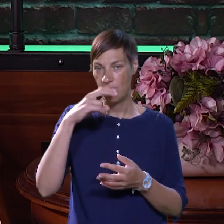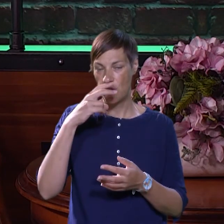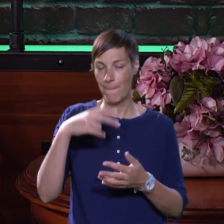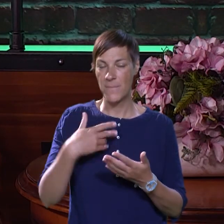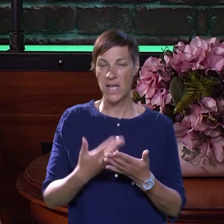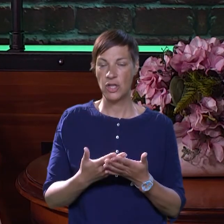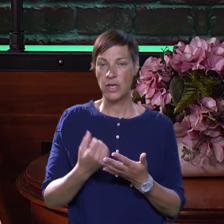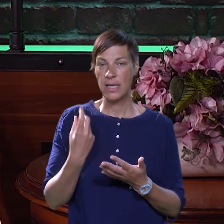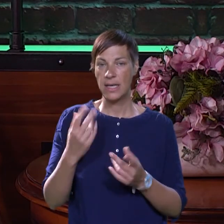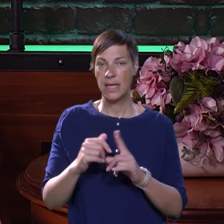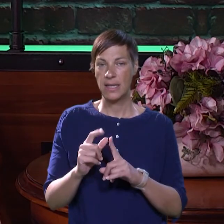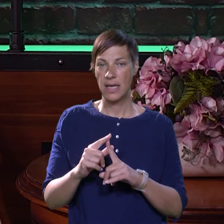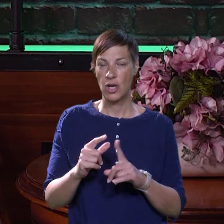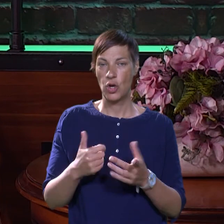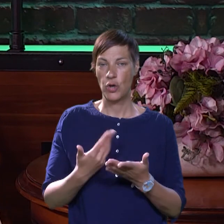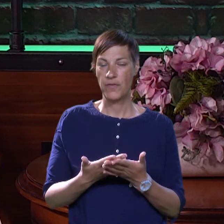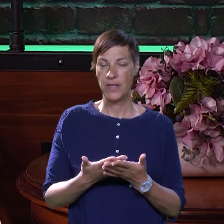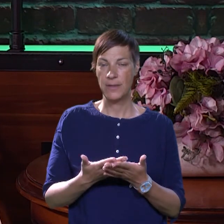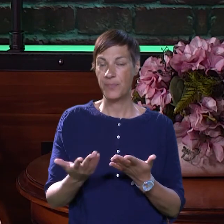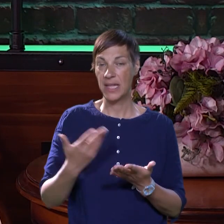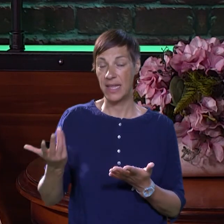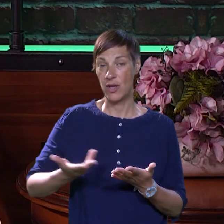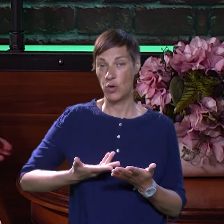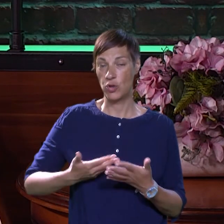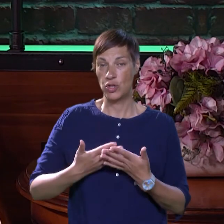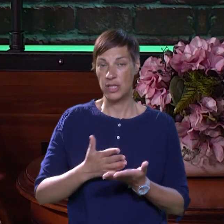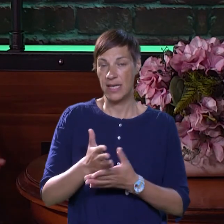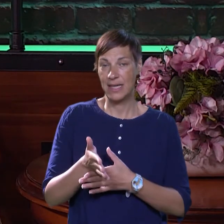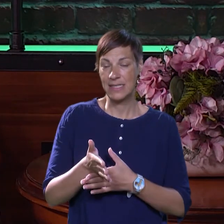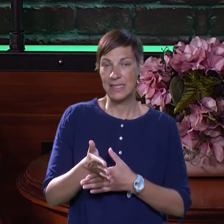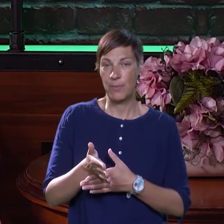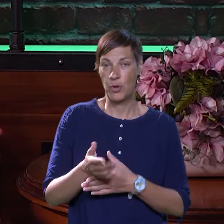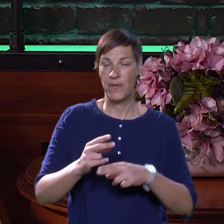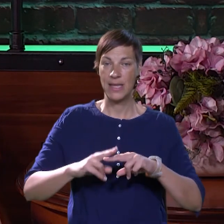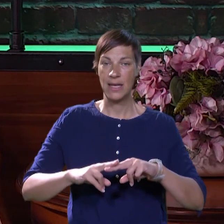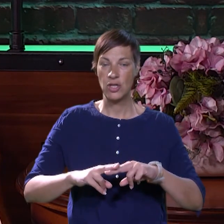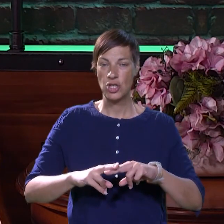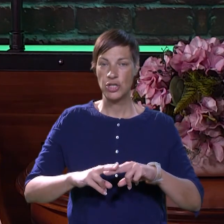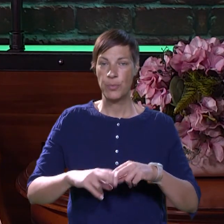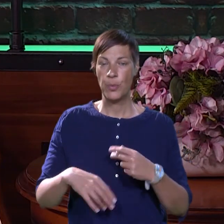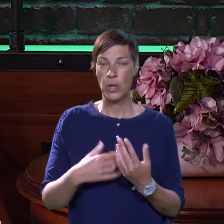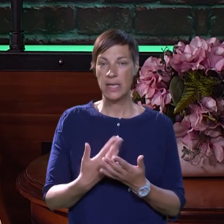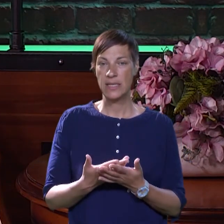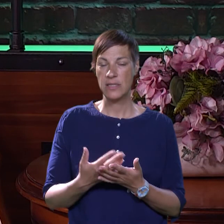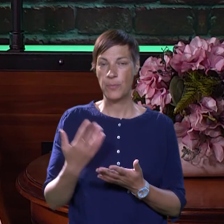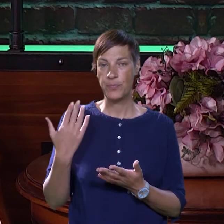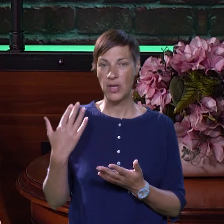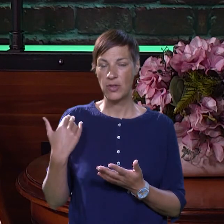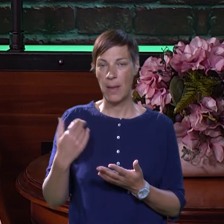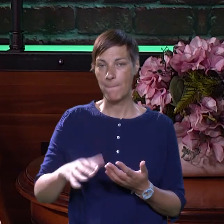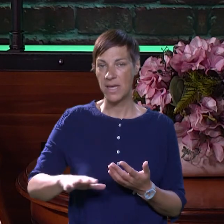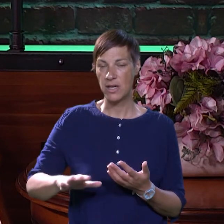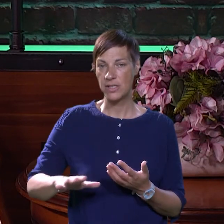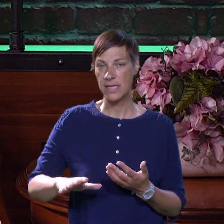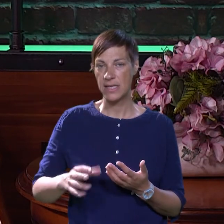informator. I to je u stvari kad je COVID, dakle kad neko dođe da ga se provede kroz bolnicu. Dakle, onda je bilo